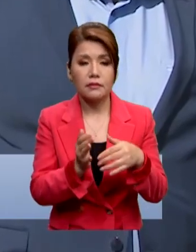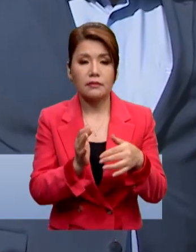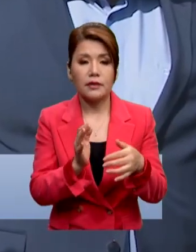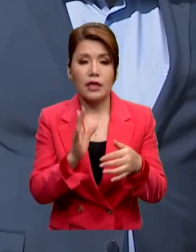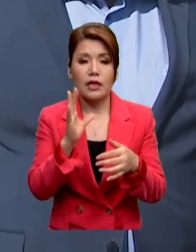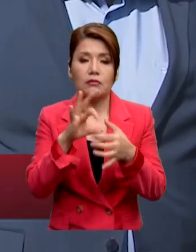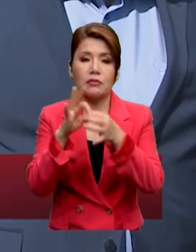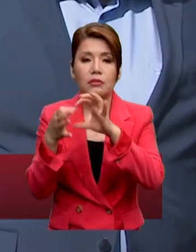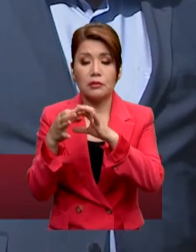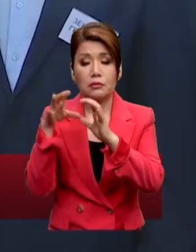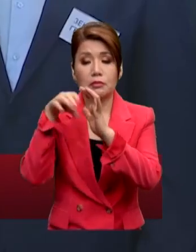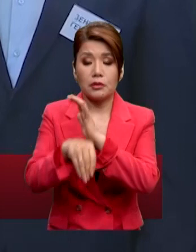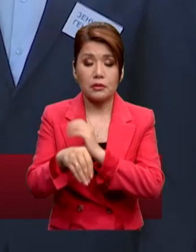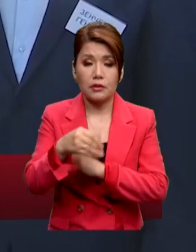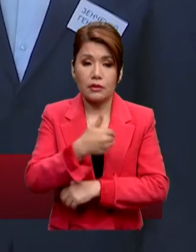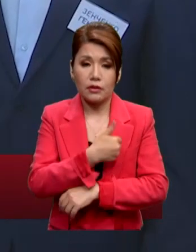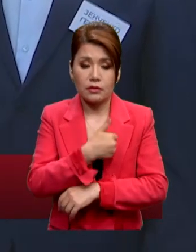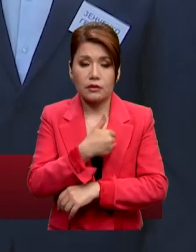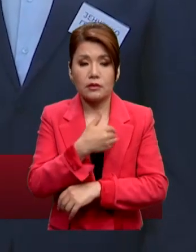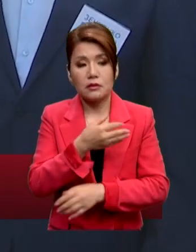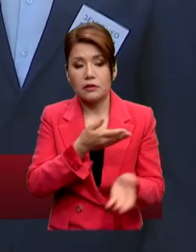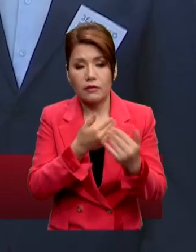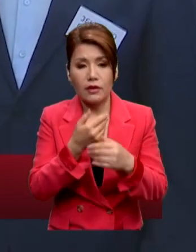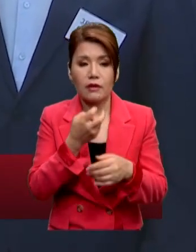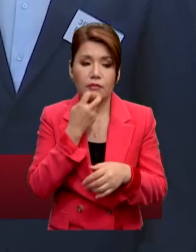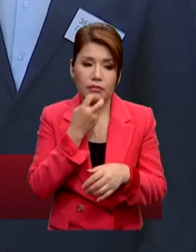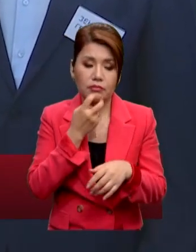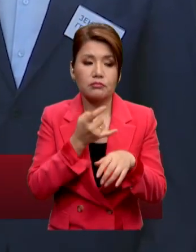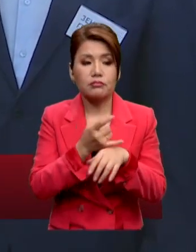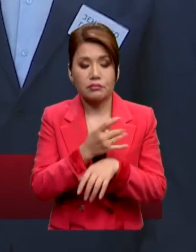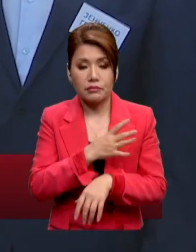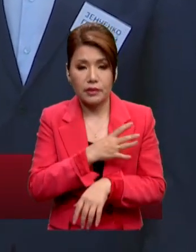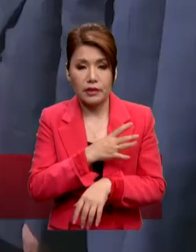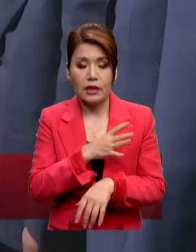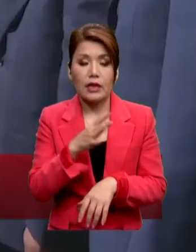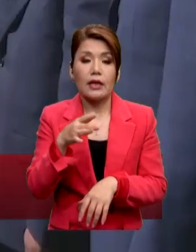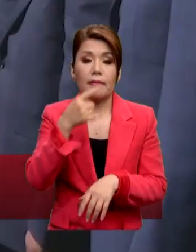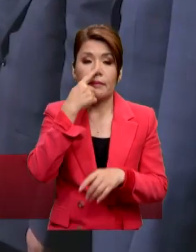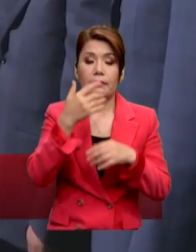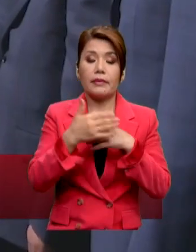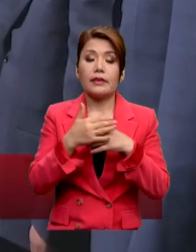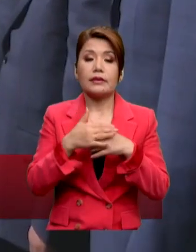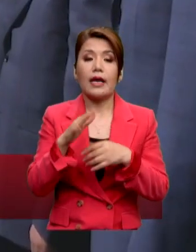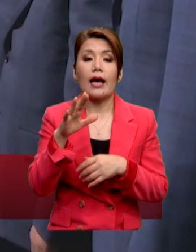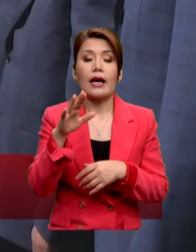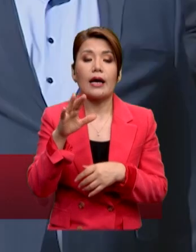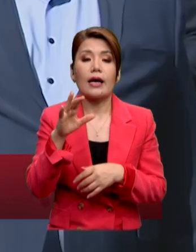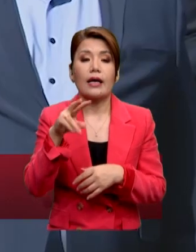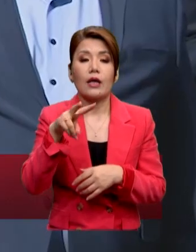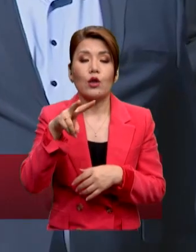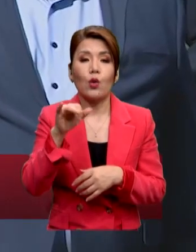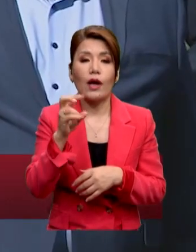государство. Но я по достоинству оценил его шутку. Жақында Беларусь Республикасының президенті Александр